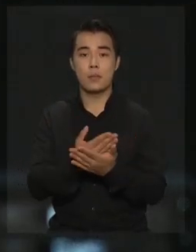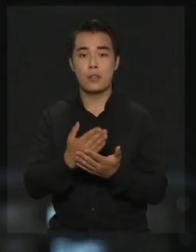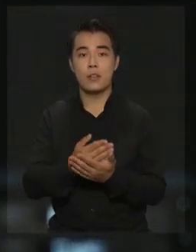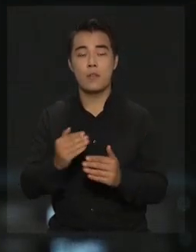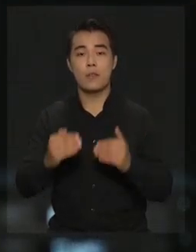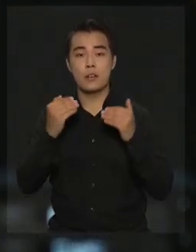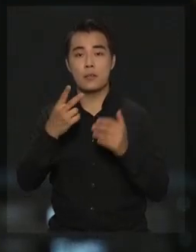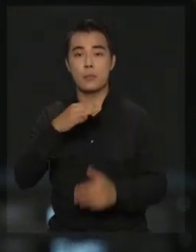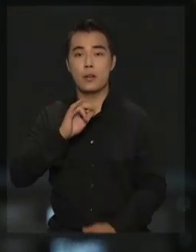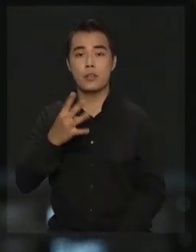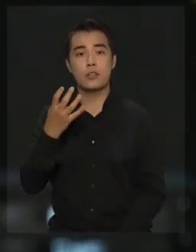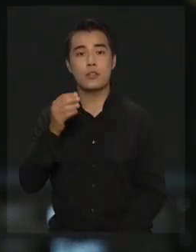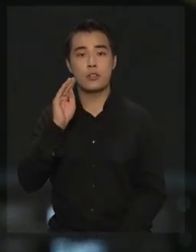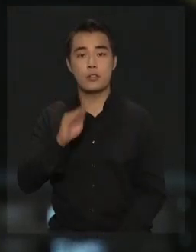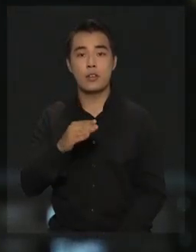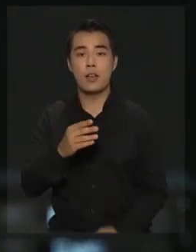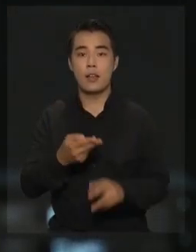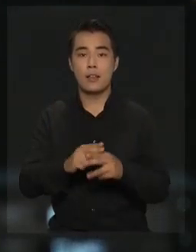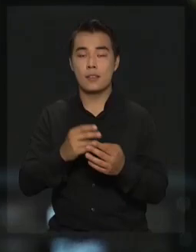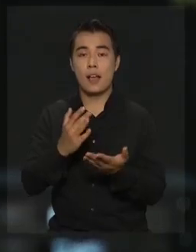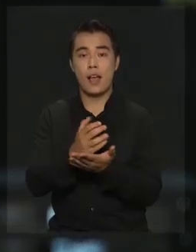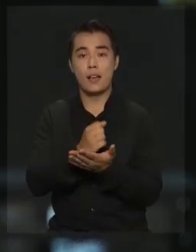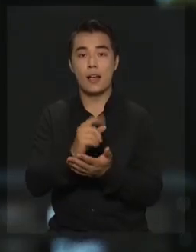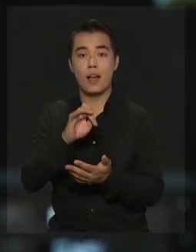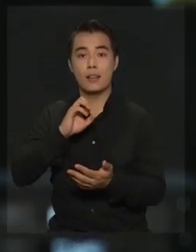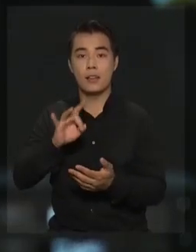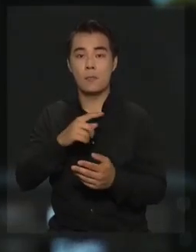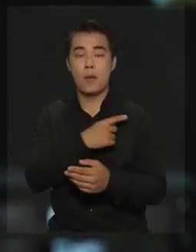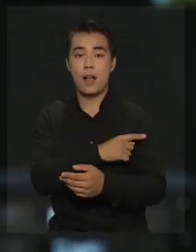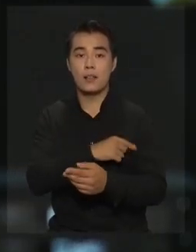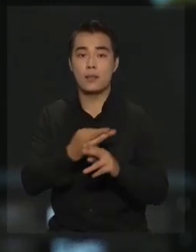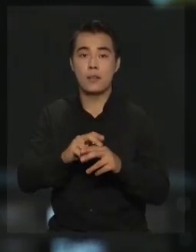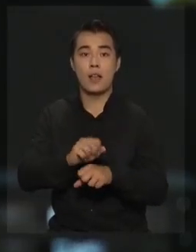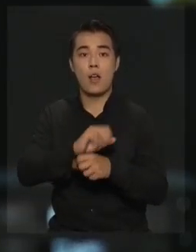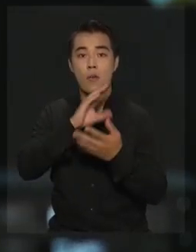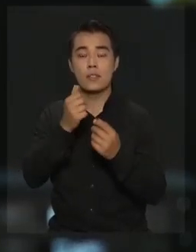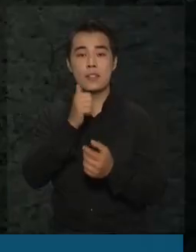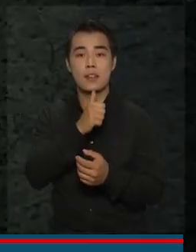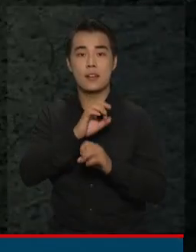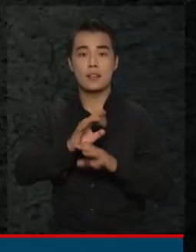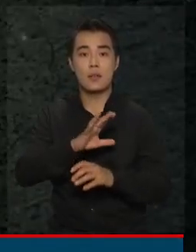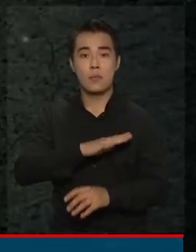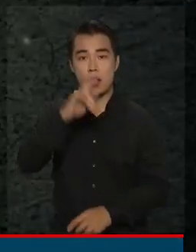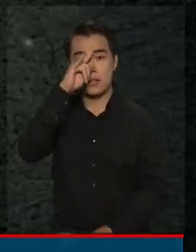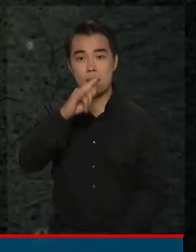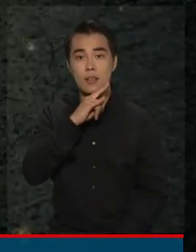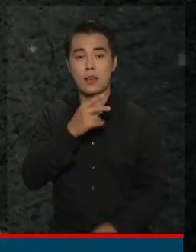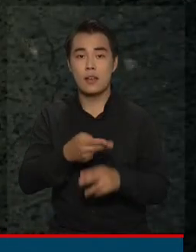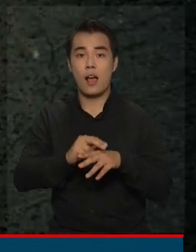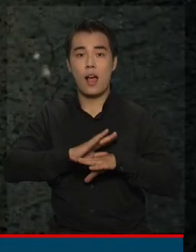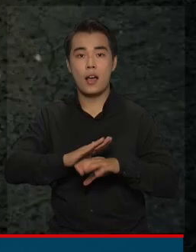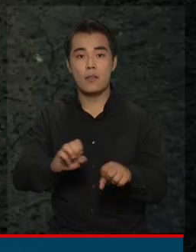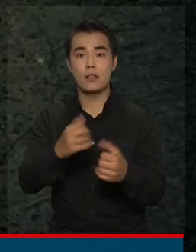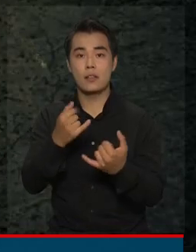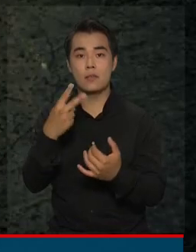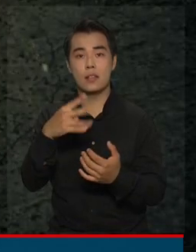Свыше 2 400 000 архивных карточек жертв политических репрессий рассекретили в Казахстане. Данные охватывают период